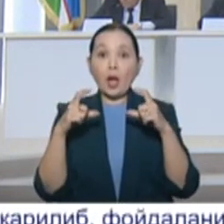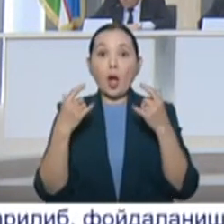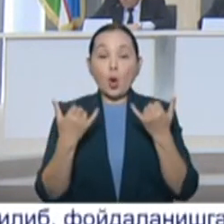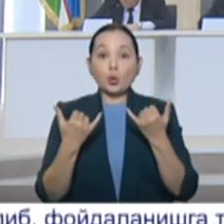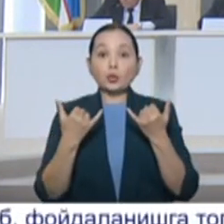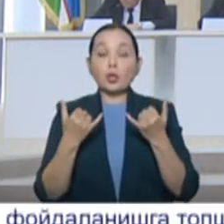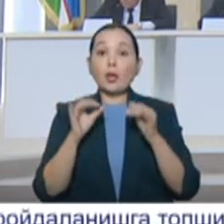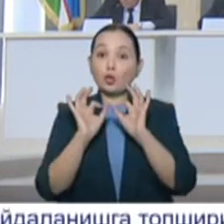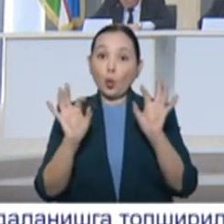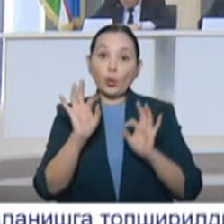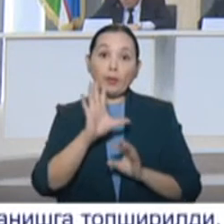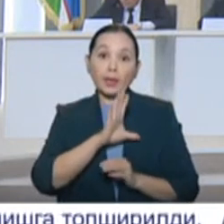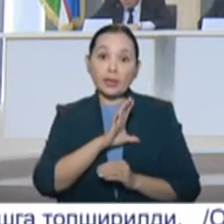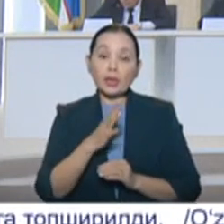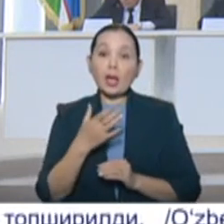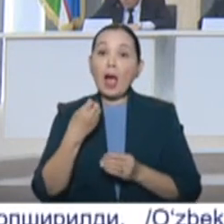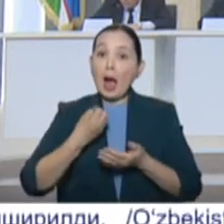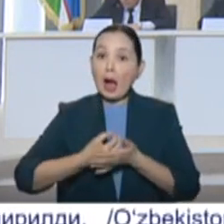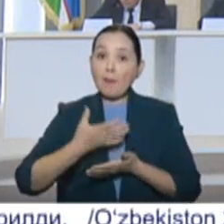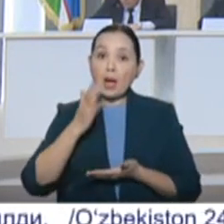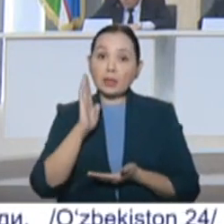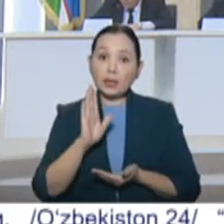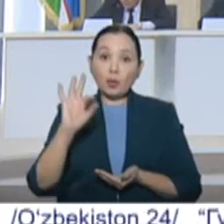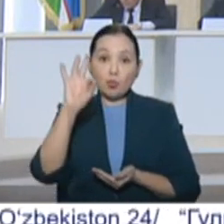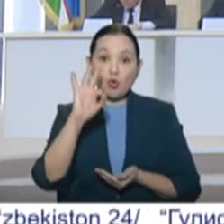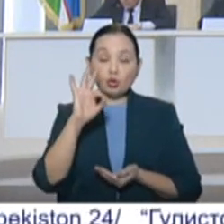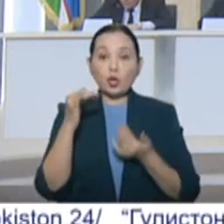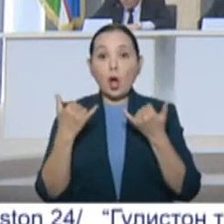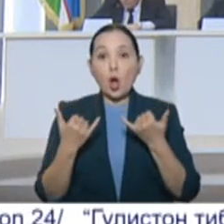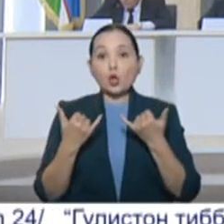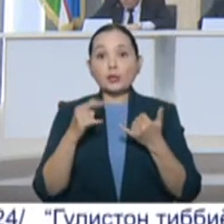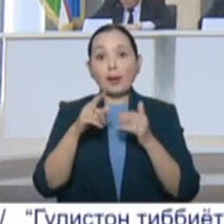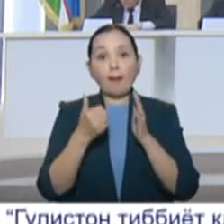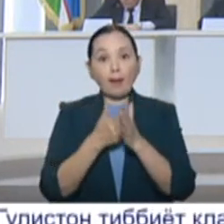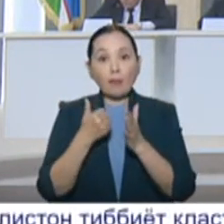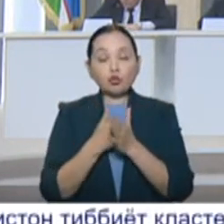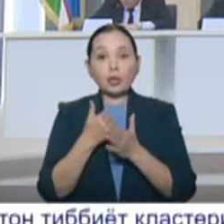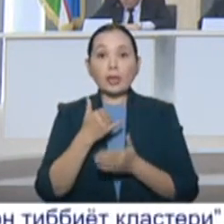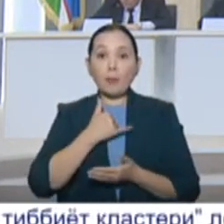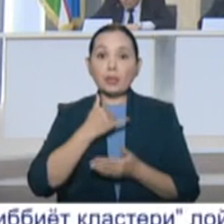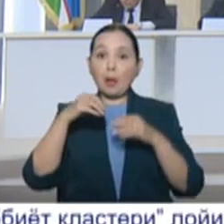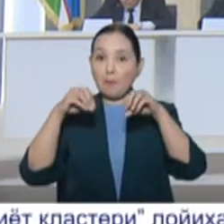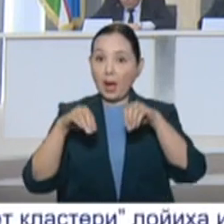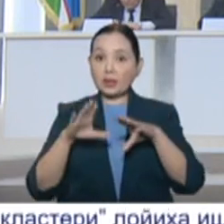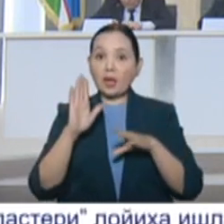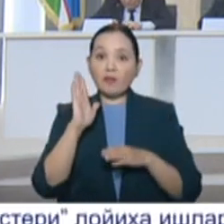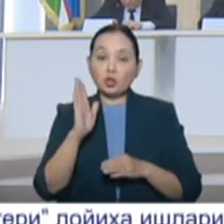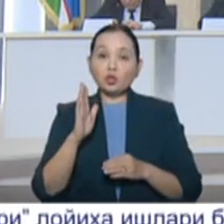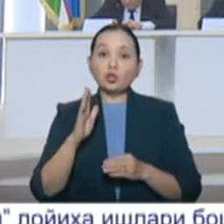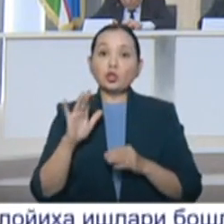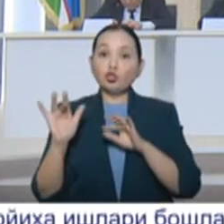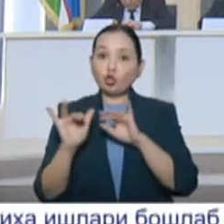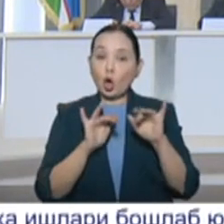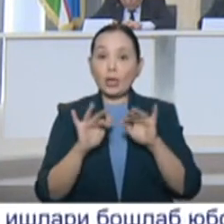o'tib ketdilar, shu chipta ham qimmatligi bo'yicha ham hozir mana shu kamchiliklarimizni bartaraf etish uchun